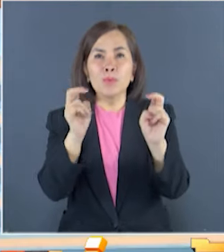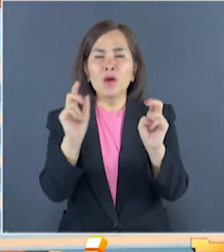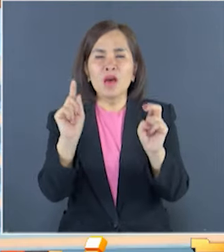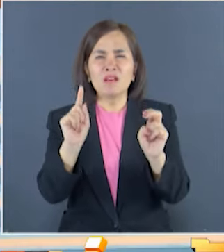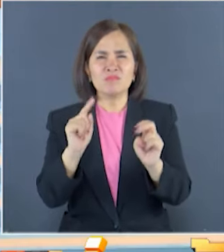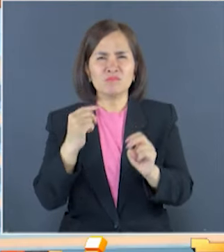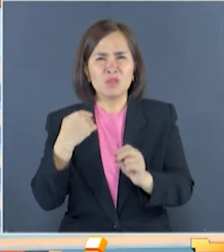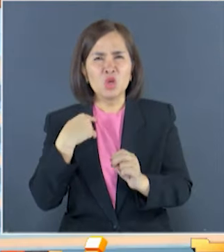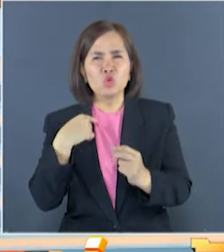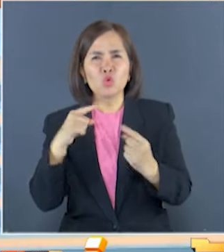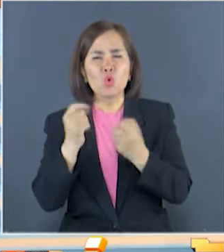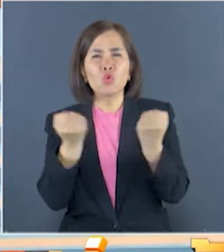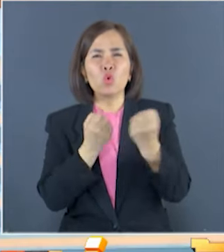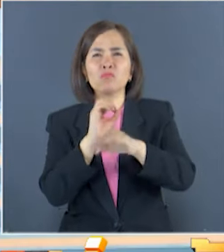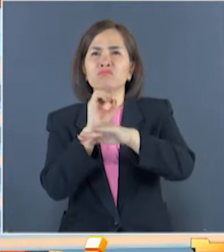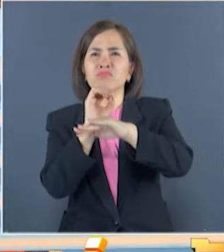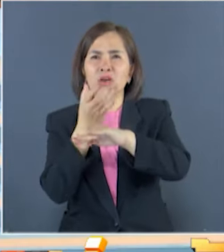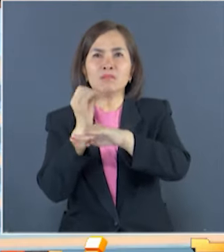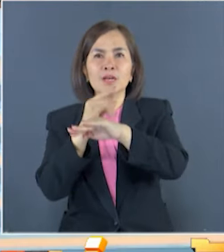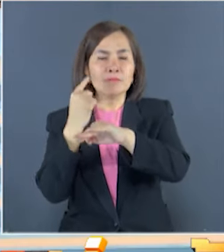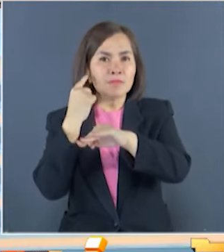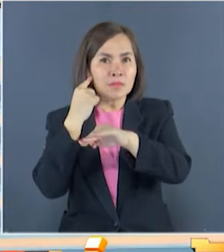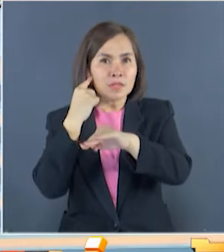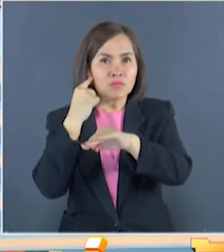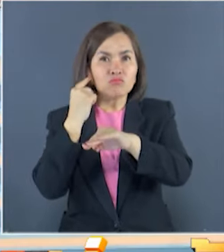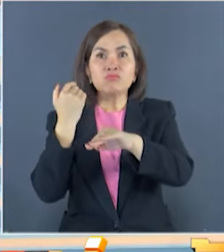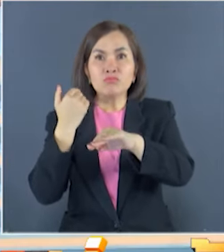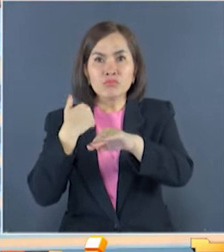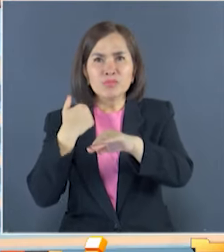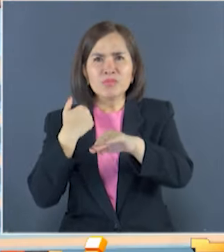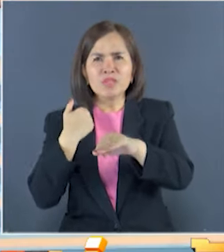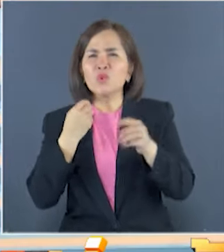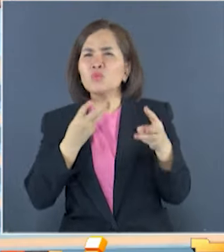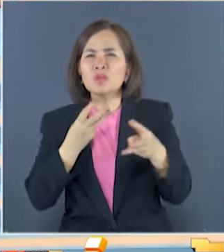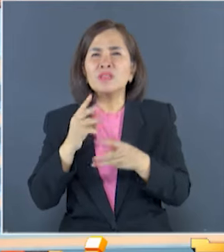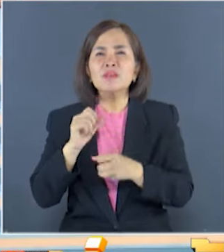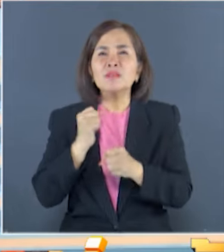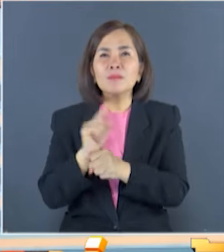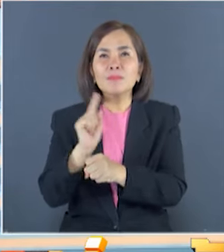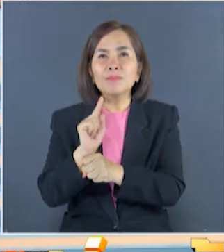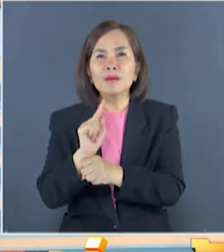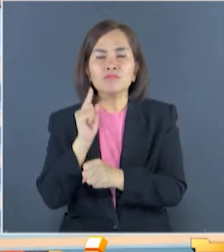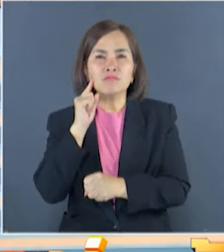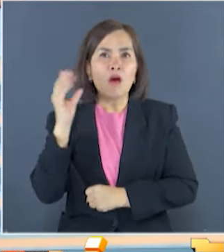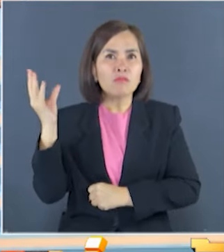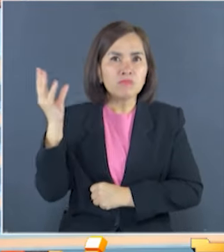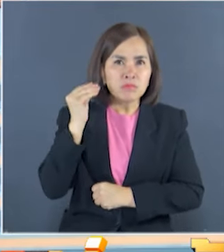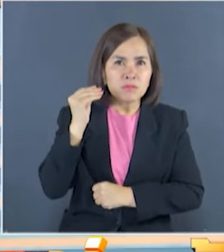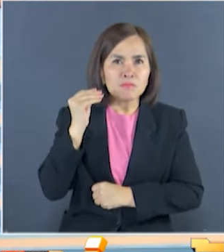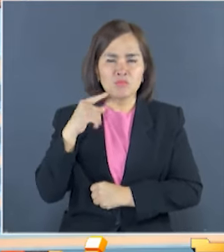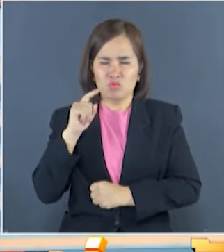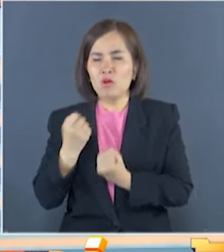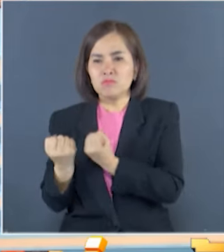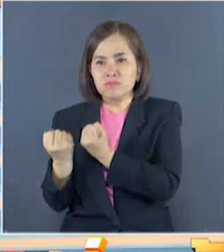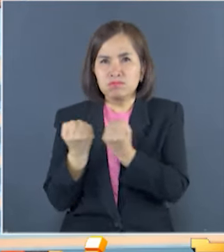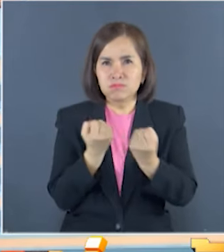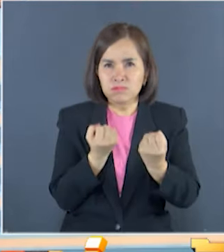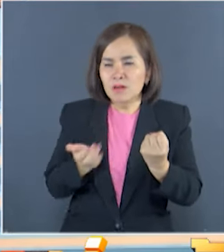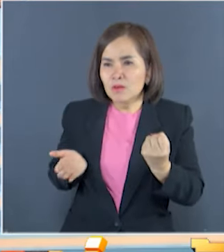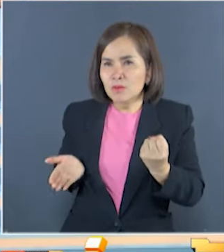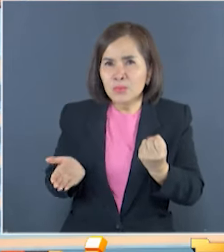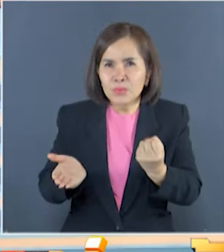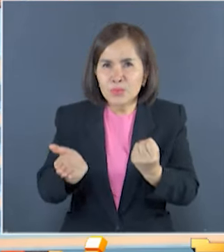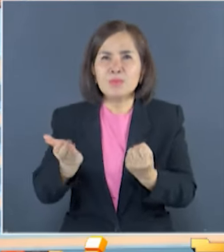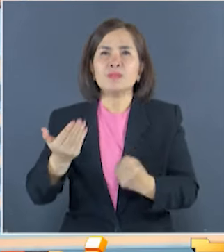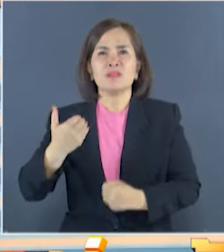เราได้ยินเสียงรถกู้ชีพกู้ภัยวี่วอวี่วอวี่วอวี่วอเราพยายามบอกเสมอว่าคุณผู้ชมพอได้ยินพยายามขับลง เบี่ยงค่ะ แต่รถ